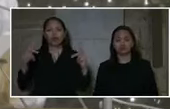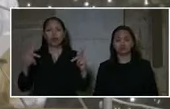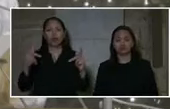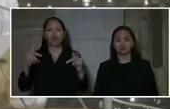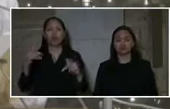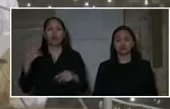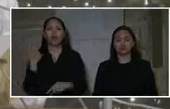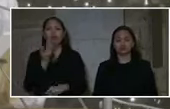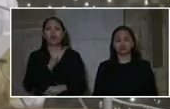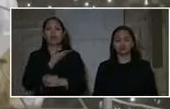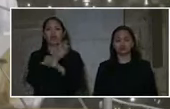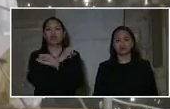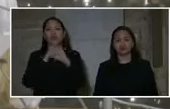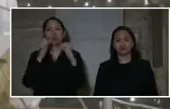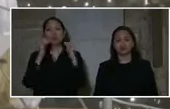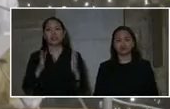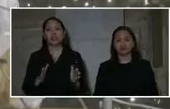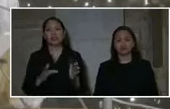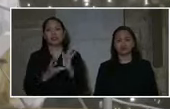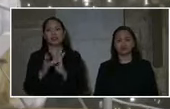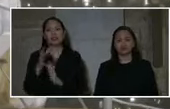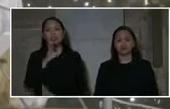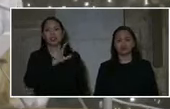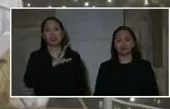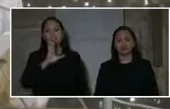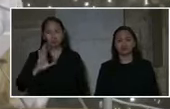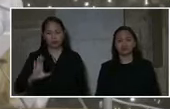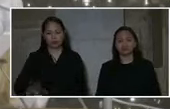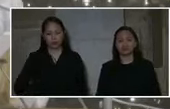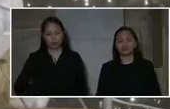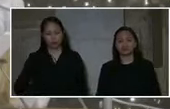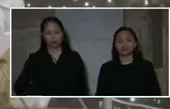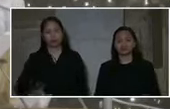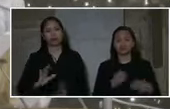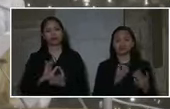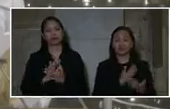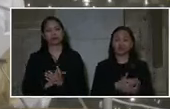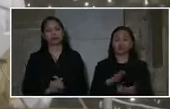ng tagapagligtas naming si Jesucristo.